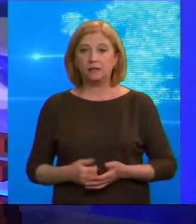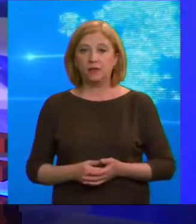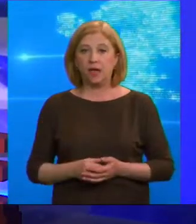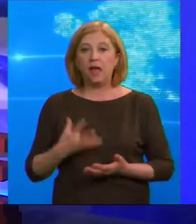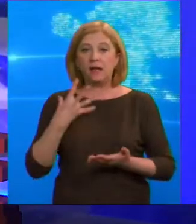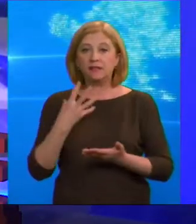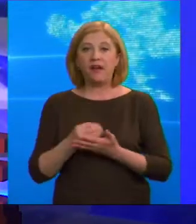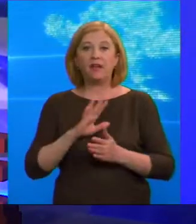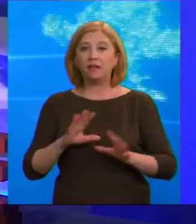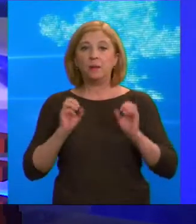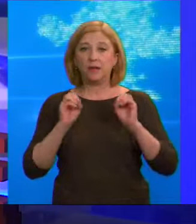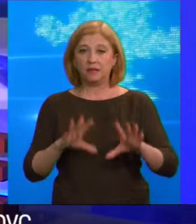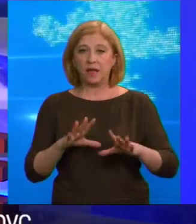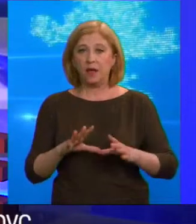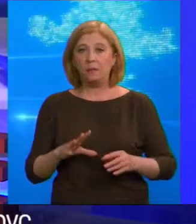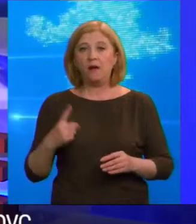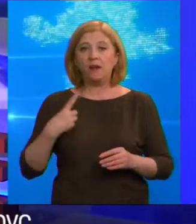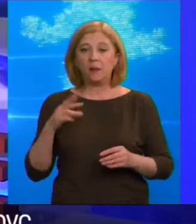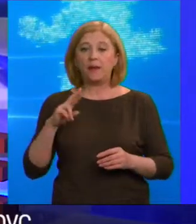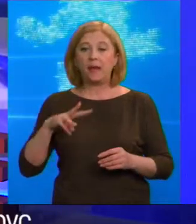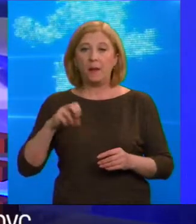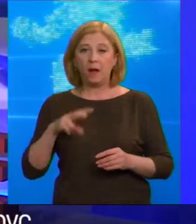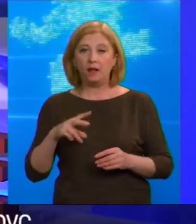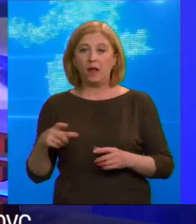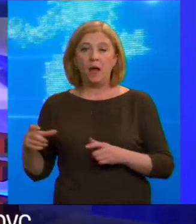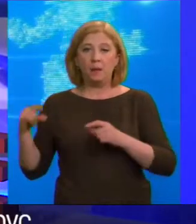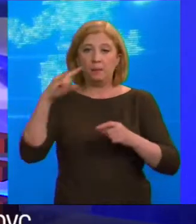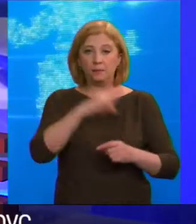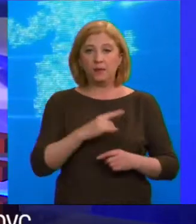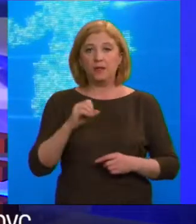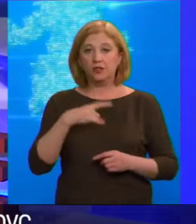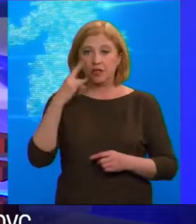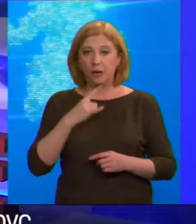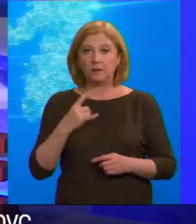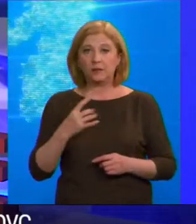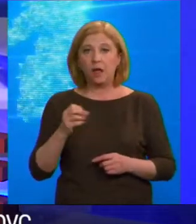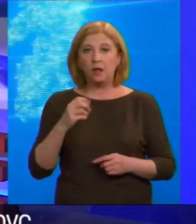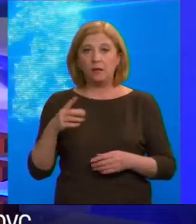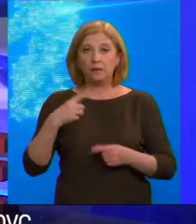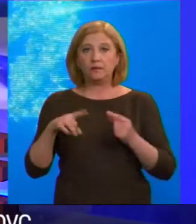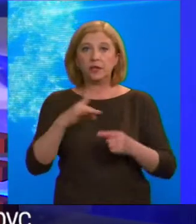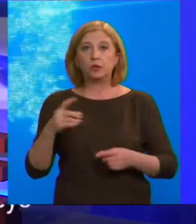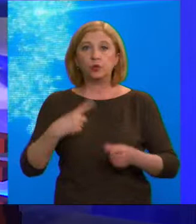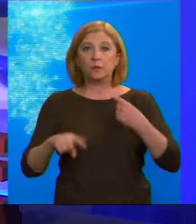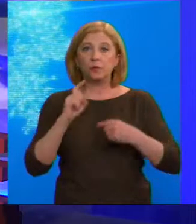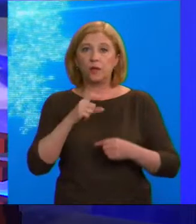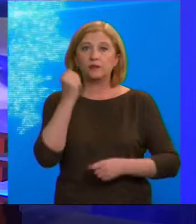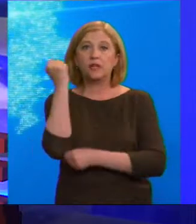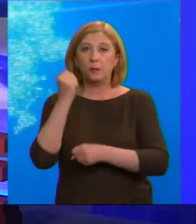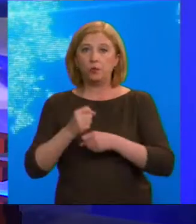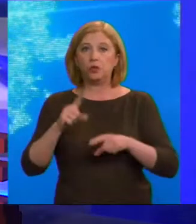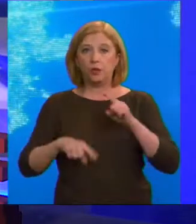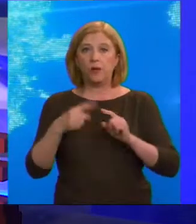Своих не бросаем. Третий борт с вахтовиками из Ямала прибыл в Челябинск. Алексей Текстер вел переговоры с коллегами из другого региона, чтобы вернуть южноуральских рабочих на